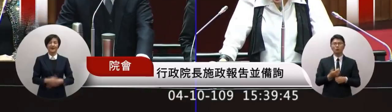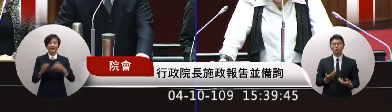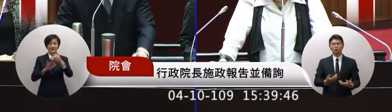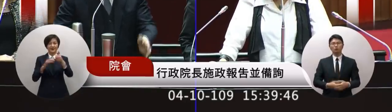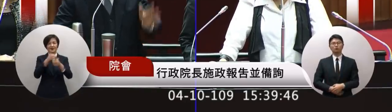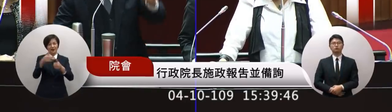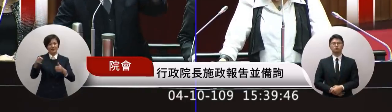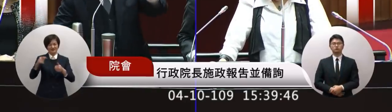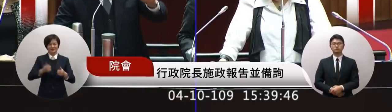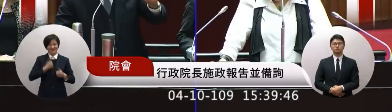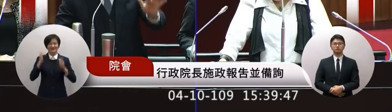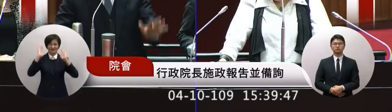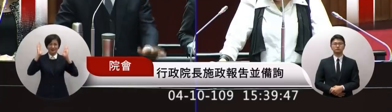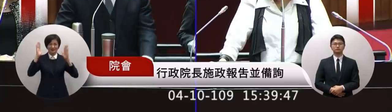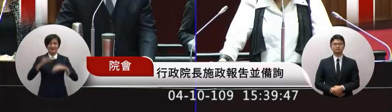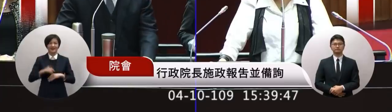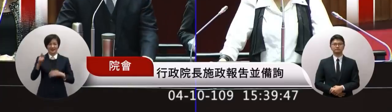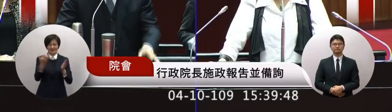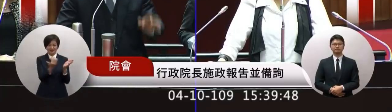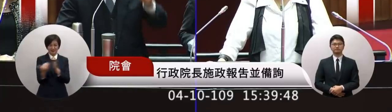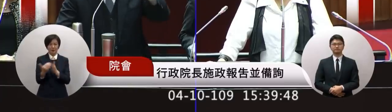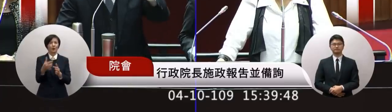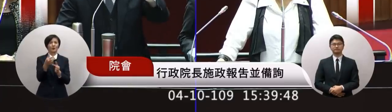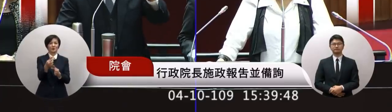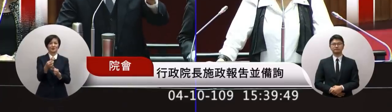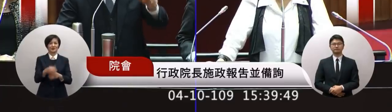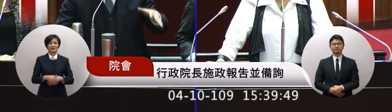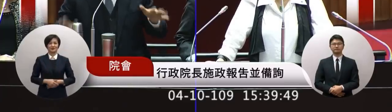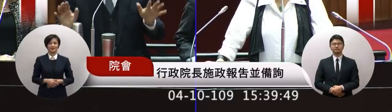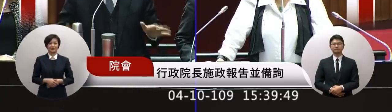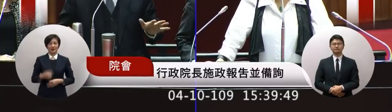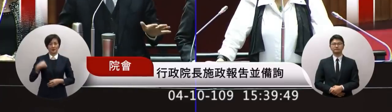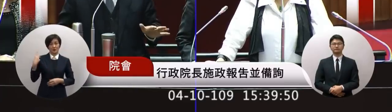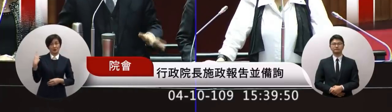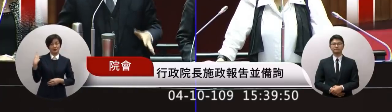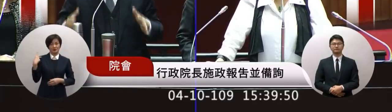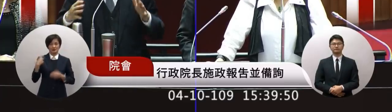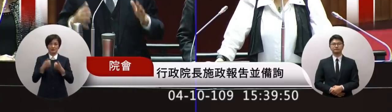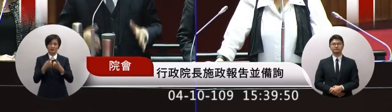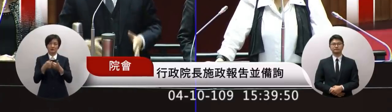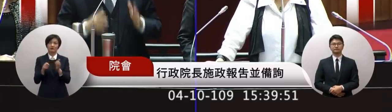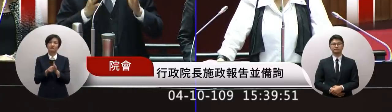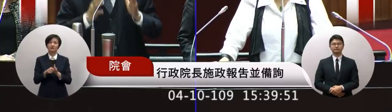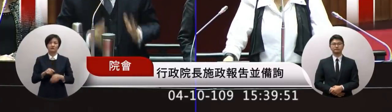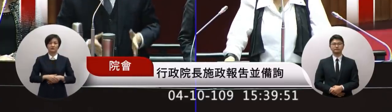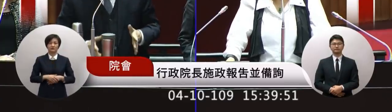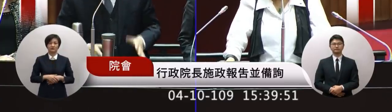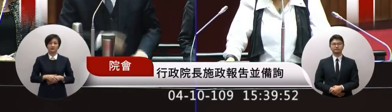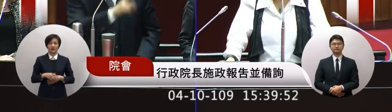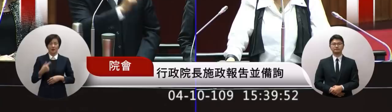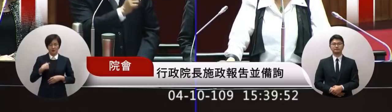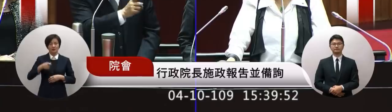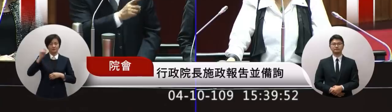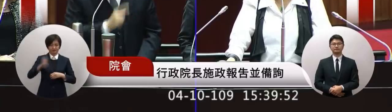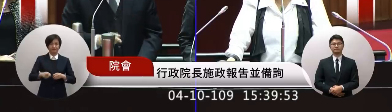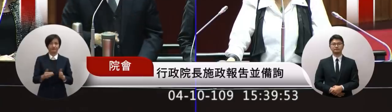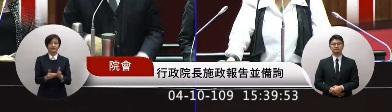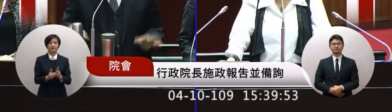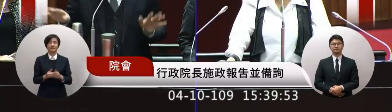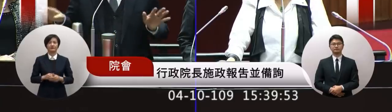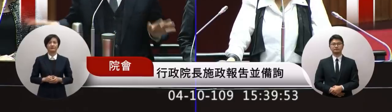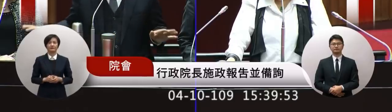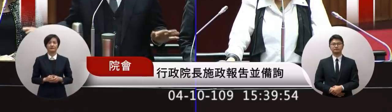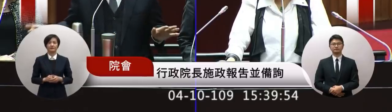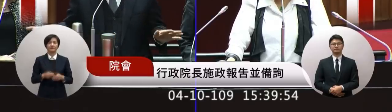很认真，这一些你整理得很好。我们前天在会议上，我已经做的结论就是要